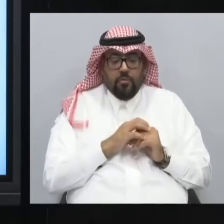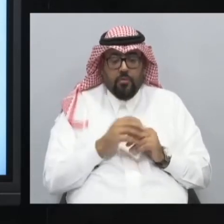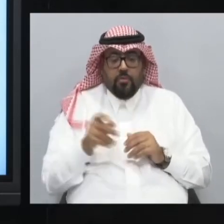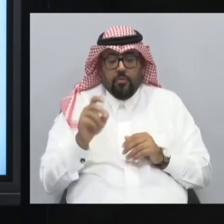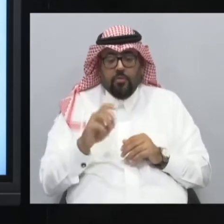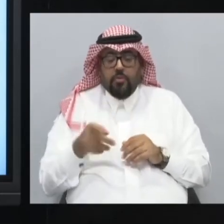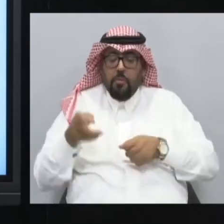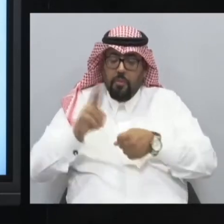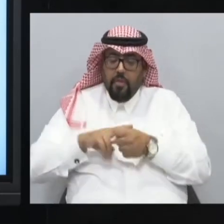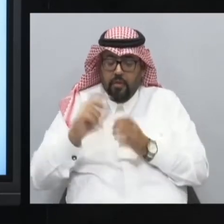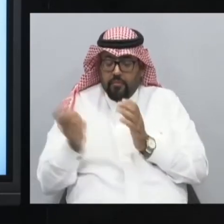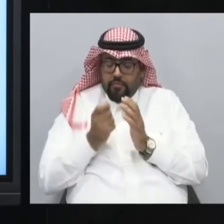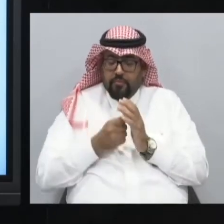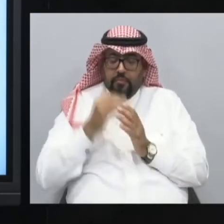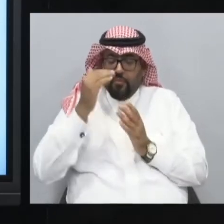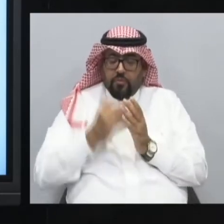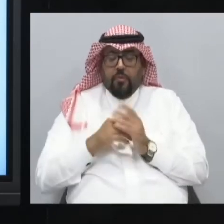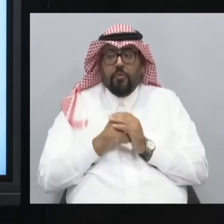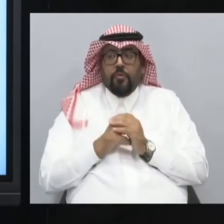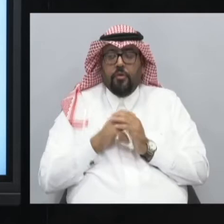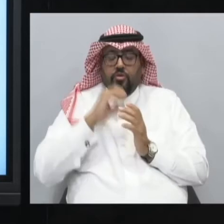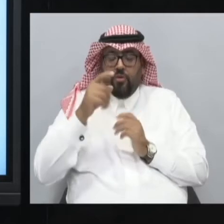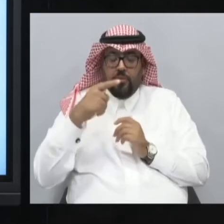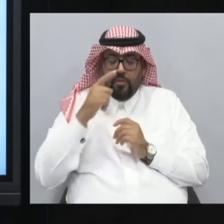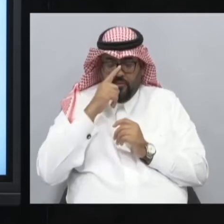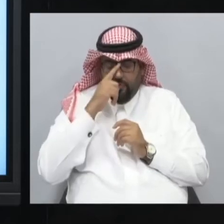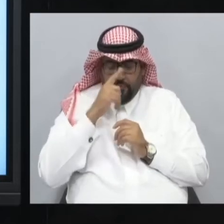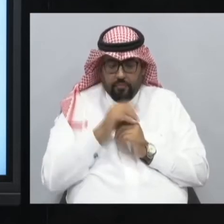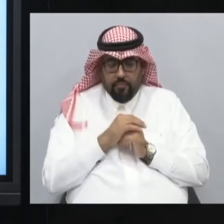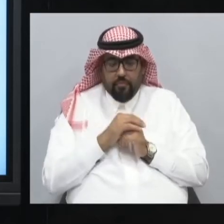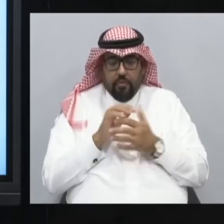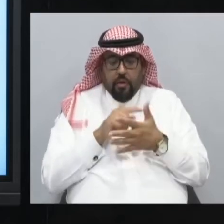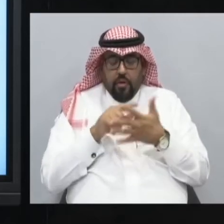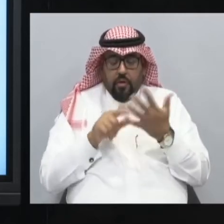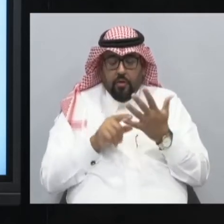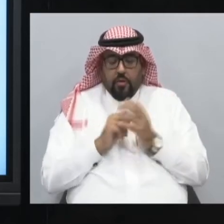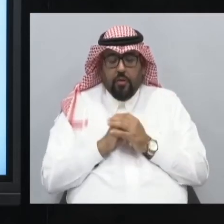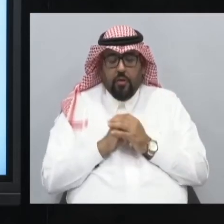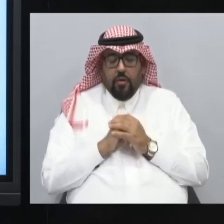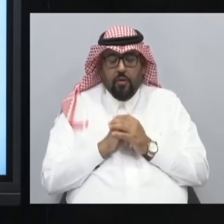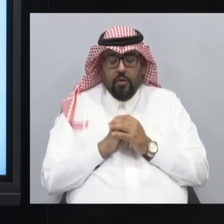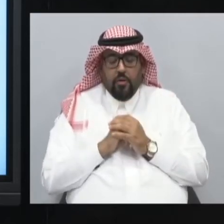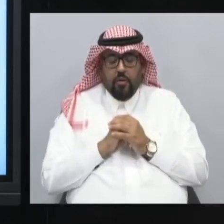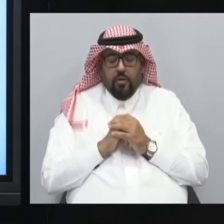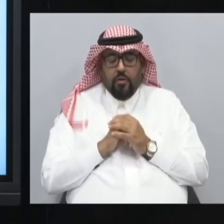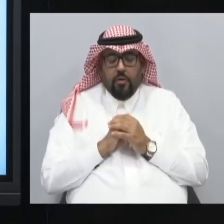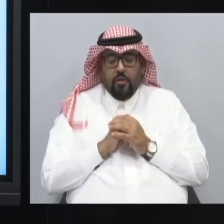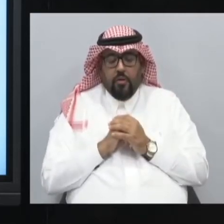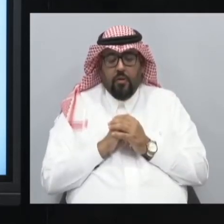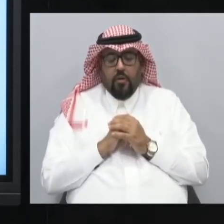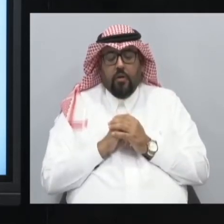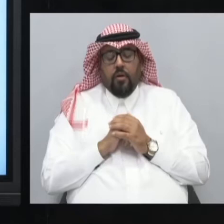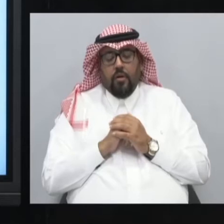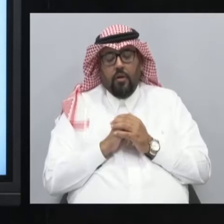ثم أراجع أتأكد هل هي الإجابة صحيحة أم ليست بصحيحة. إذن هي خمس خطوات: أستطلع، أسأل، أقرأ، أجيب،